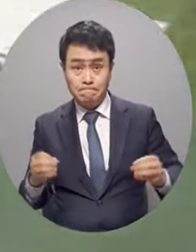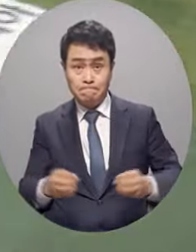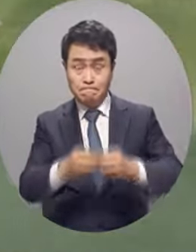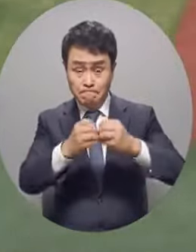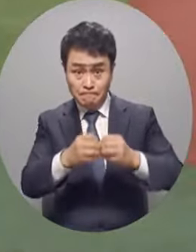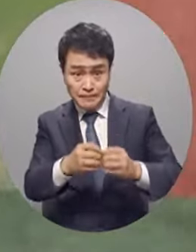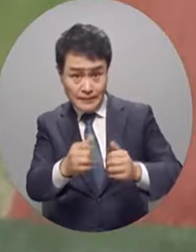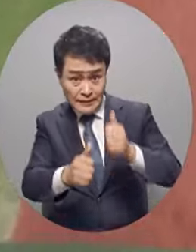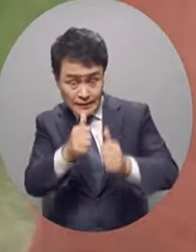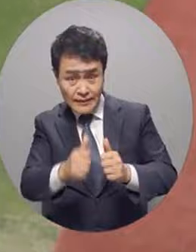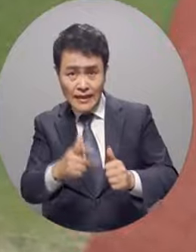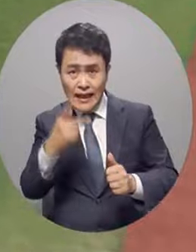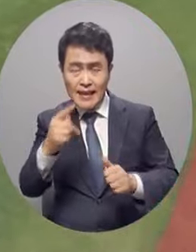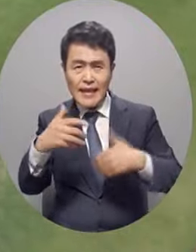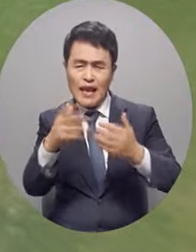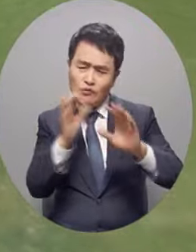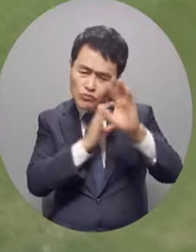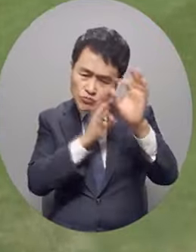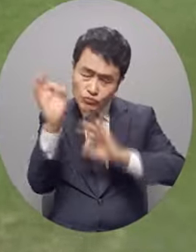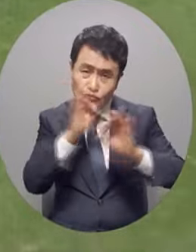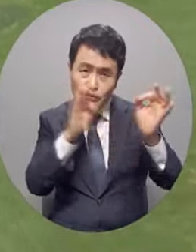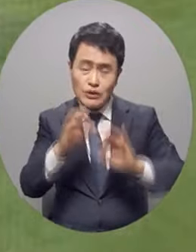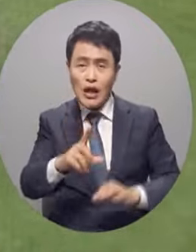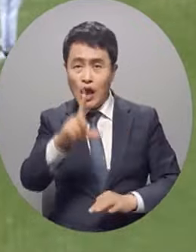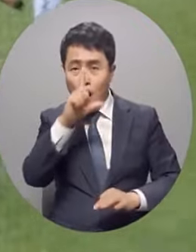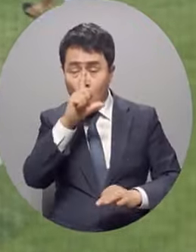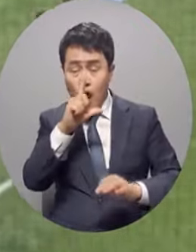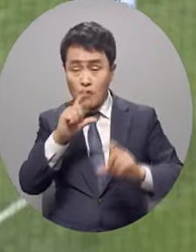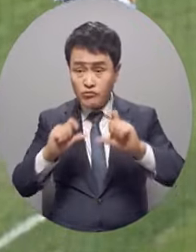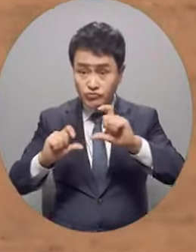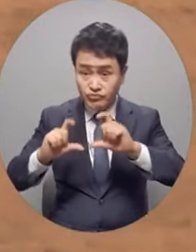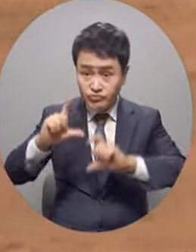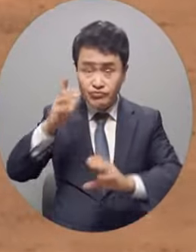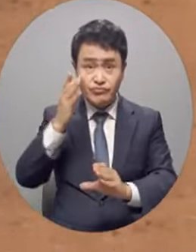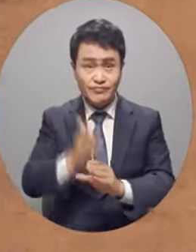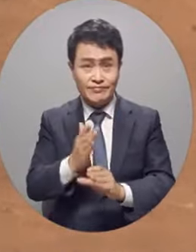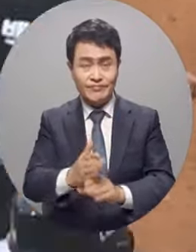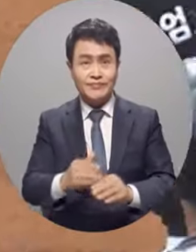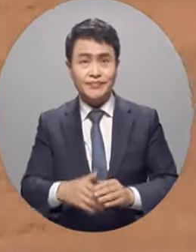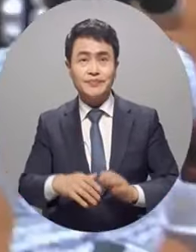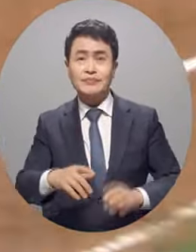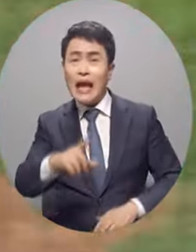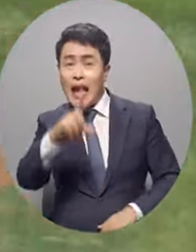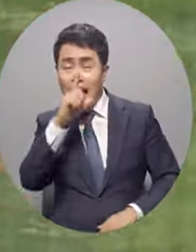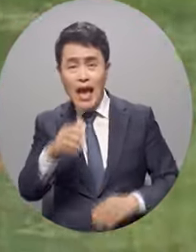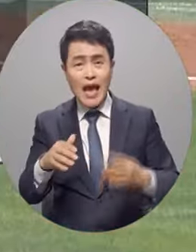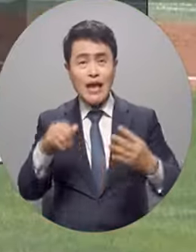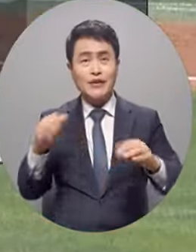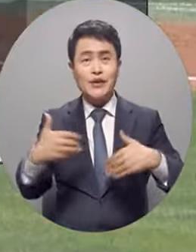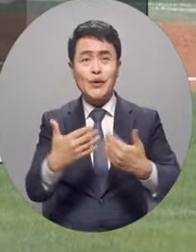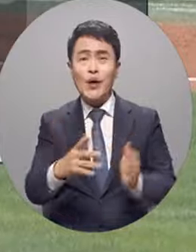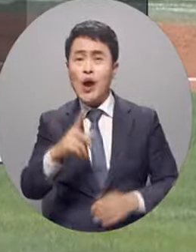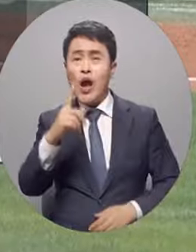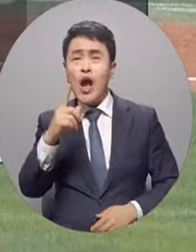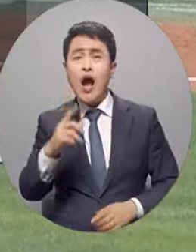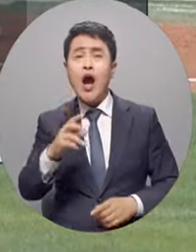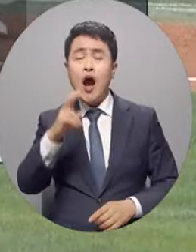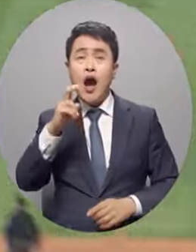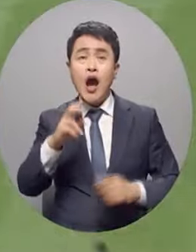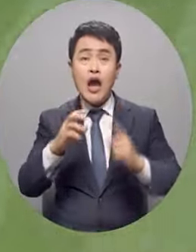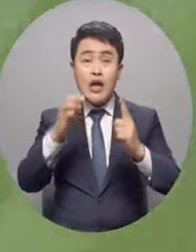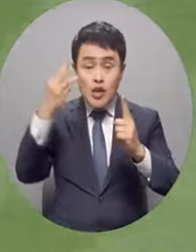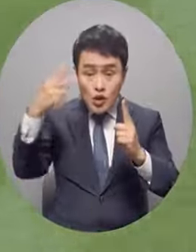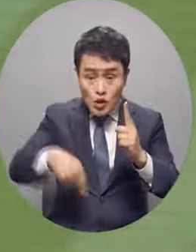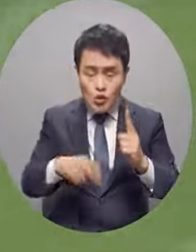승부는 KT의 잇따른 실책으로 LG 쪽으로 기울었습니다. LG는 4회 KT 1루수 문상철의